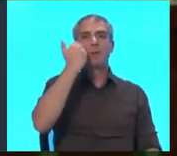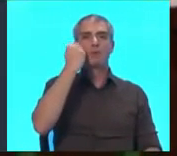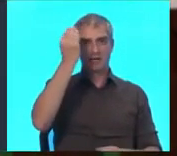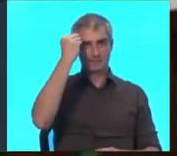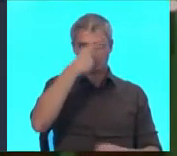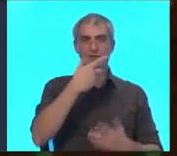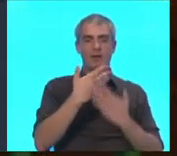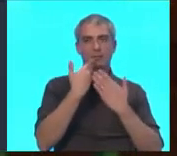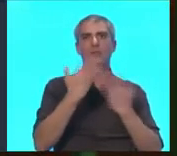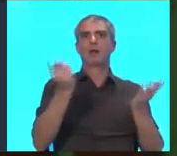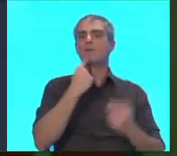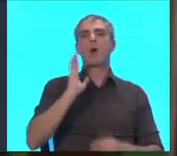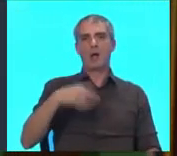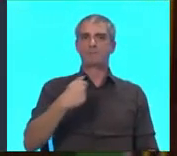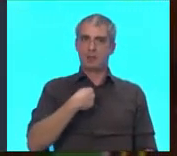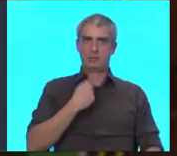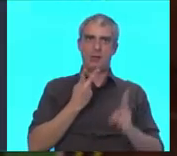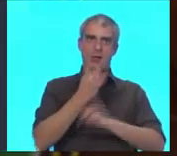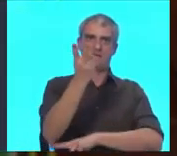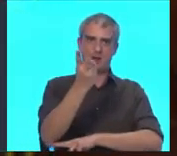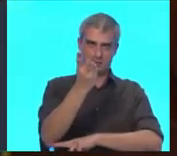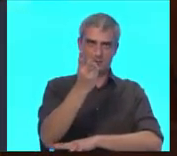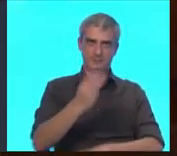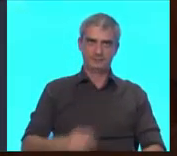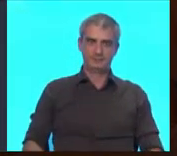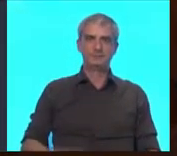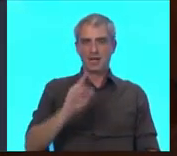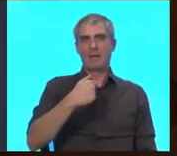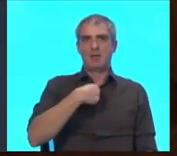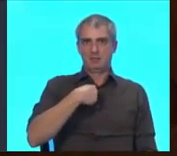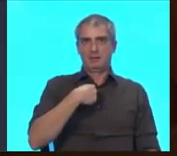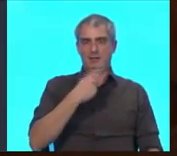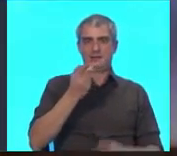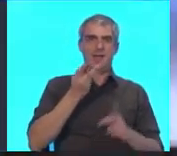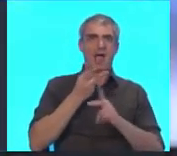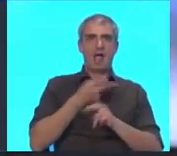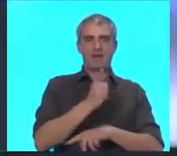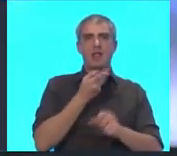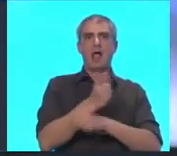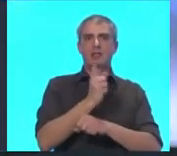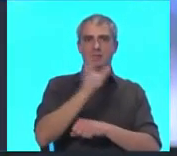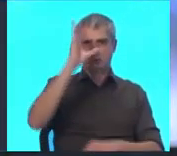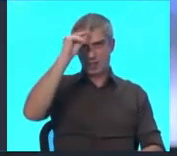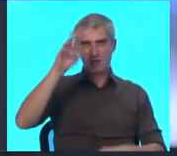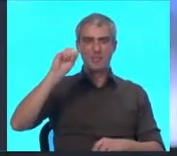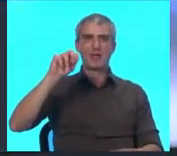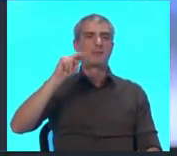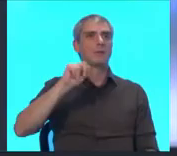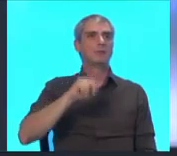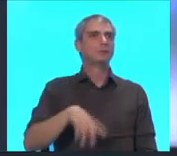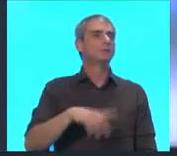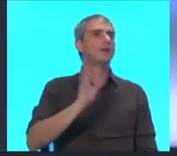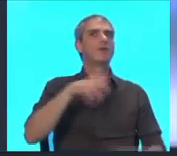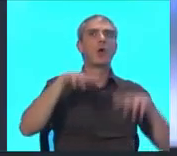ואמרו מיטו. גם אותי, מנחם נבנויז, התריד מינית. ולמרות הגשם שבחוץ